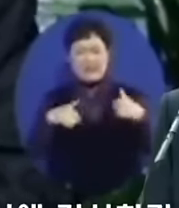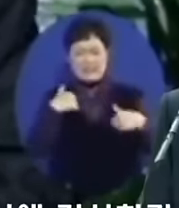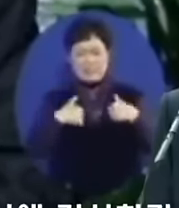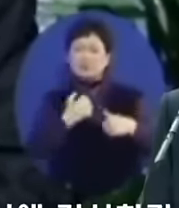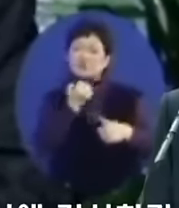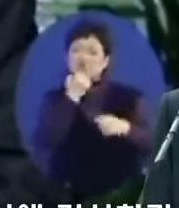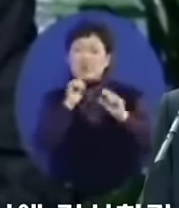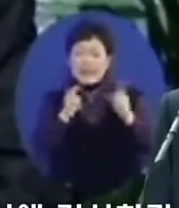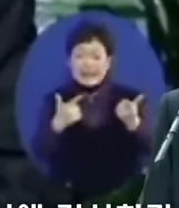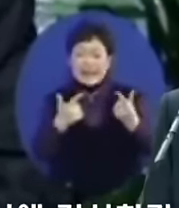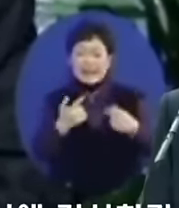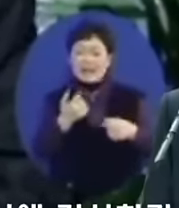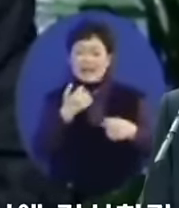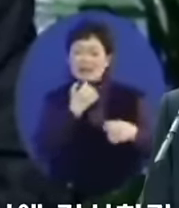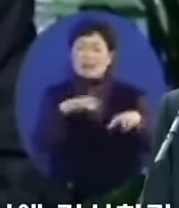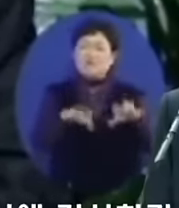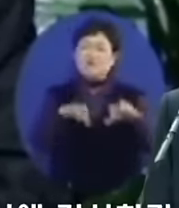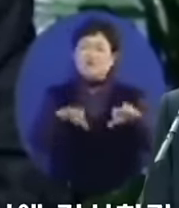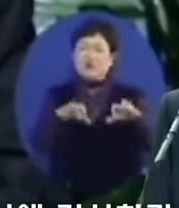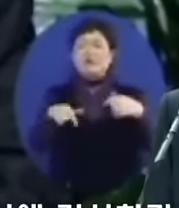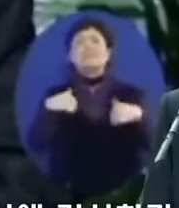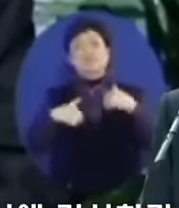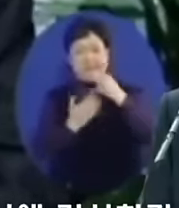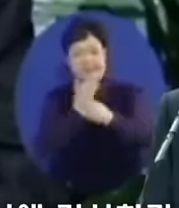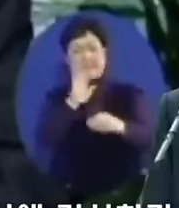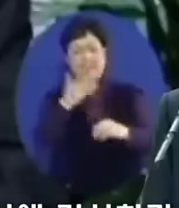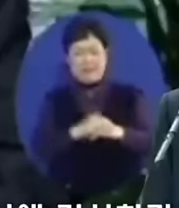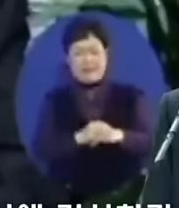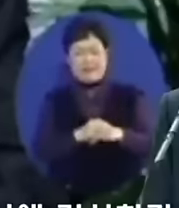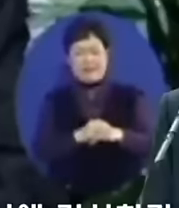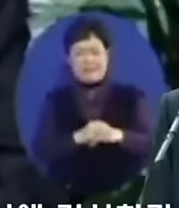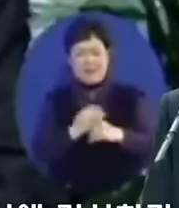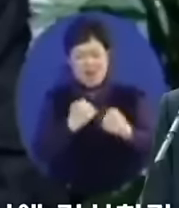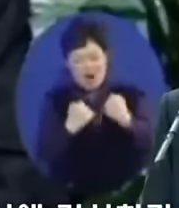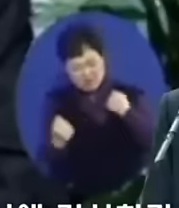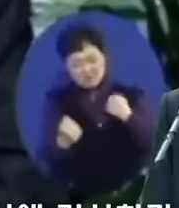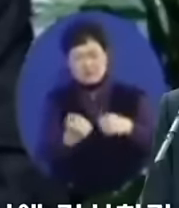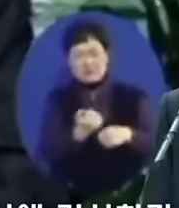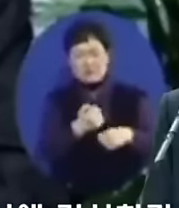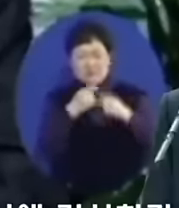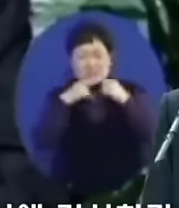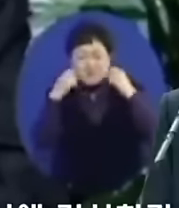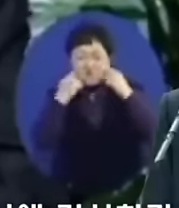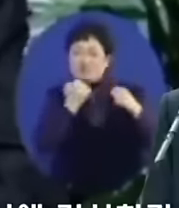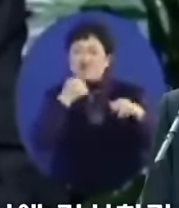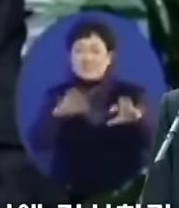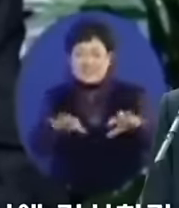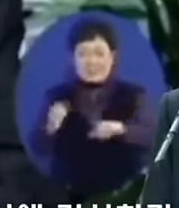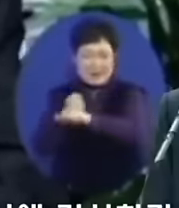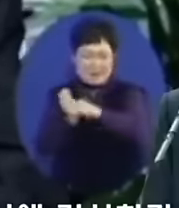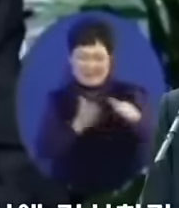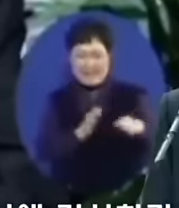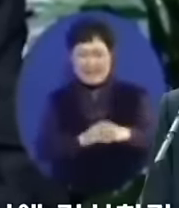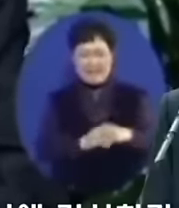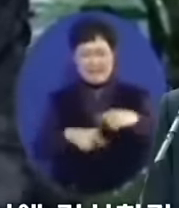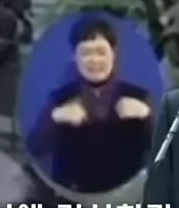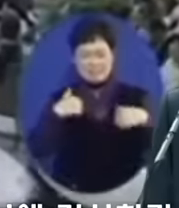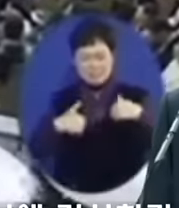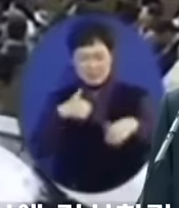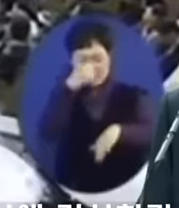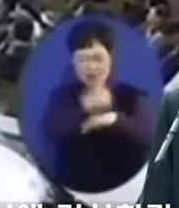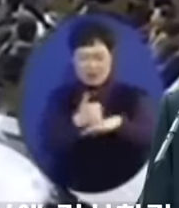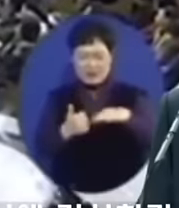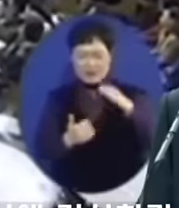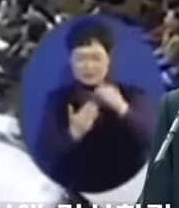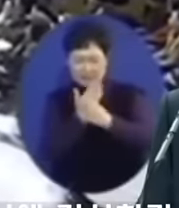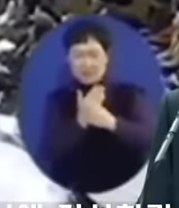것이 아니라 웃음으로 기쁨이 생기는 것입니다. 억지로라도 웃으십시오. 그러면 기쁨이 그 결과로 생겨날